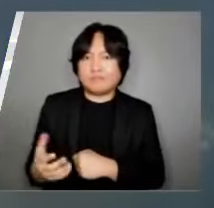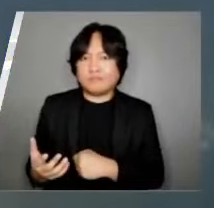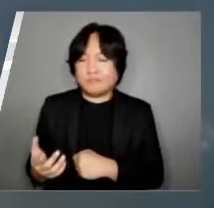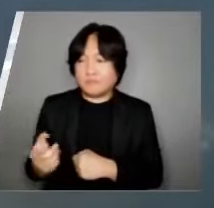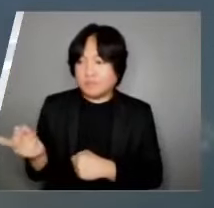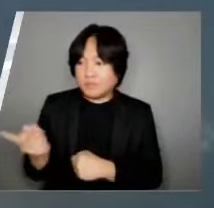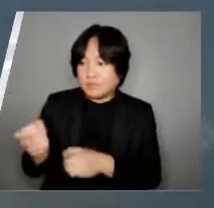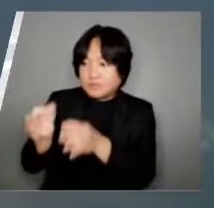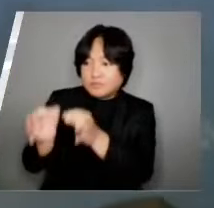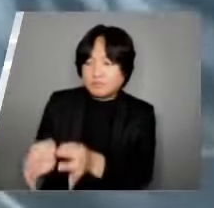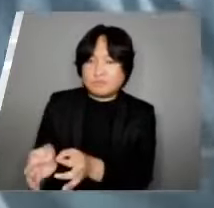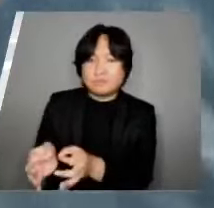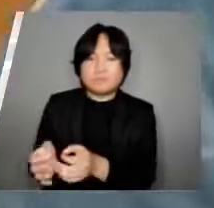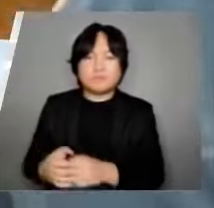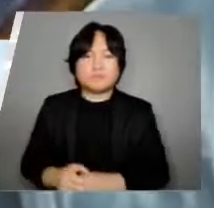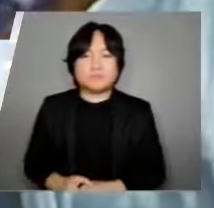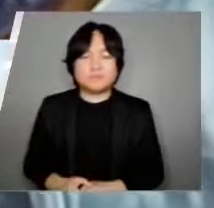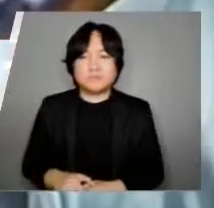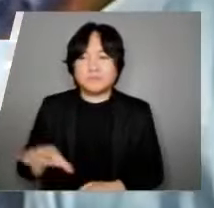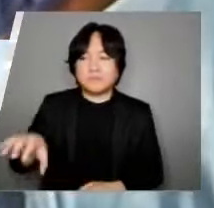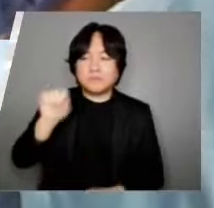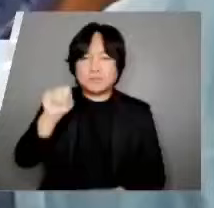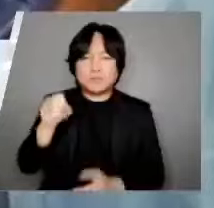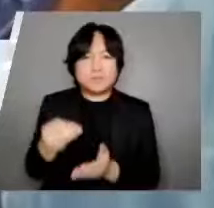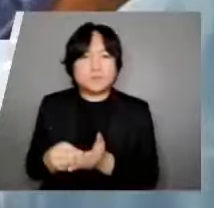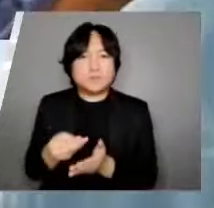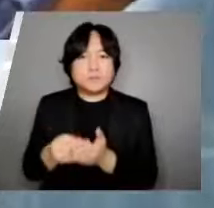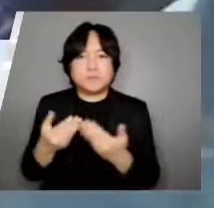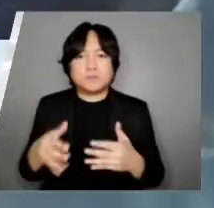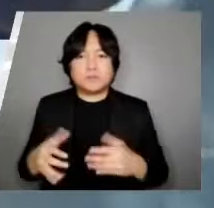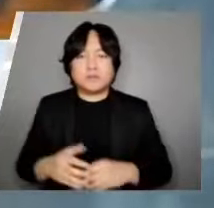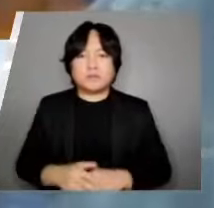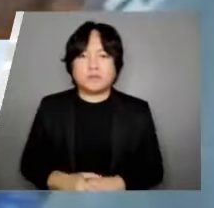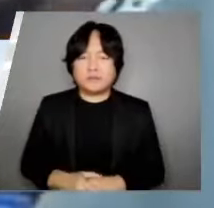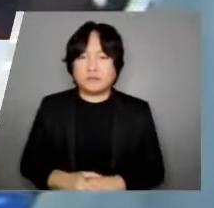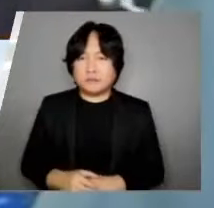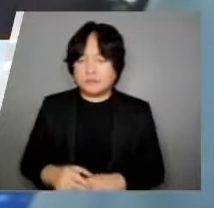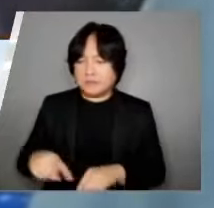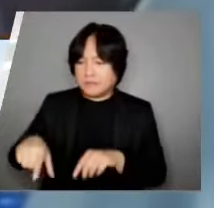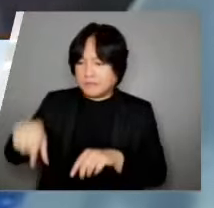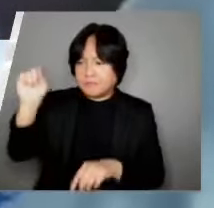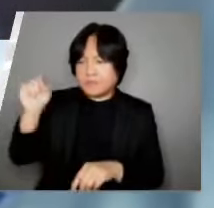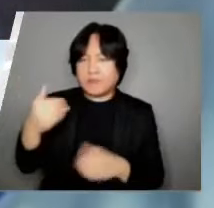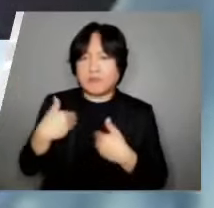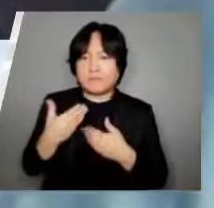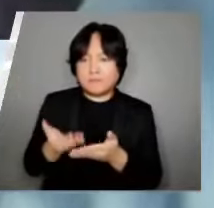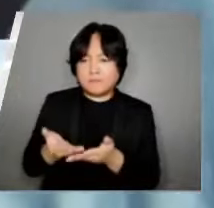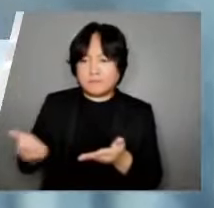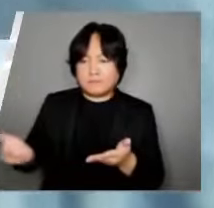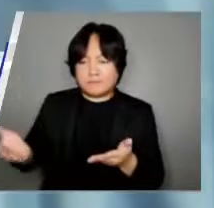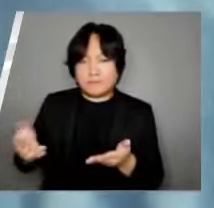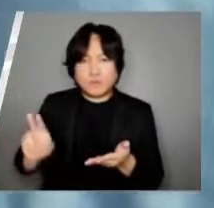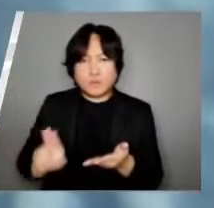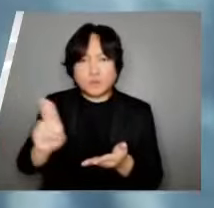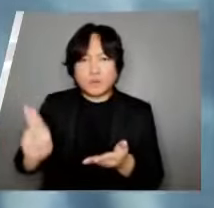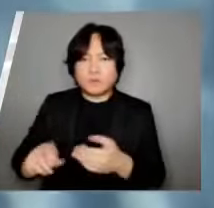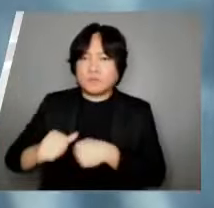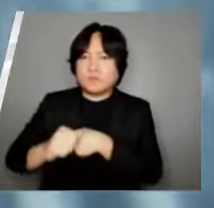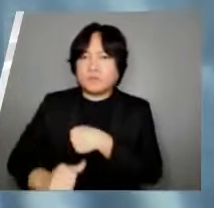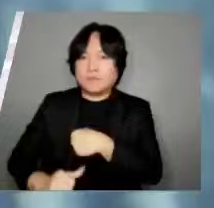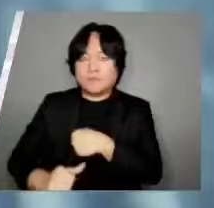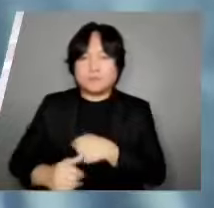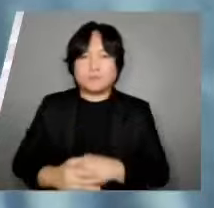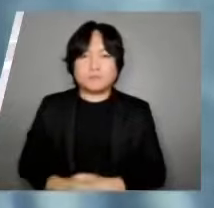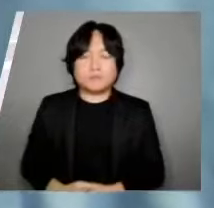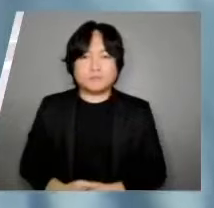Bukod sa nabawing Mark Money, tumambad sa mga ahente ang mga equipment na ginagamit umano sa abortion services ng mag-ina. Medyo nakakatakot